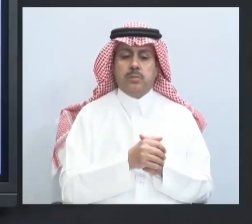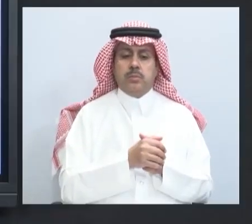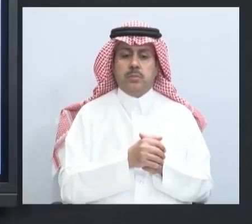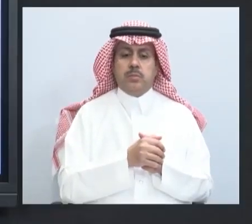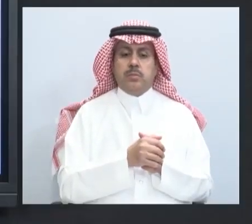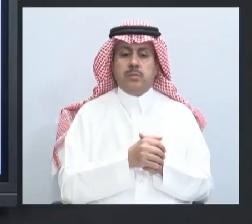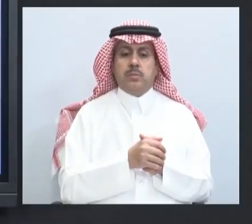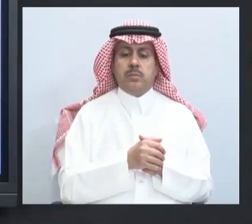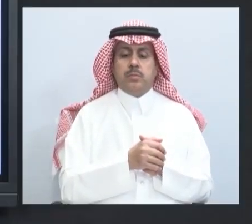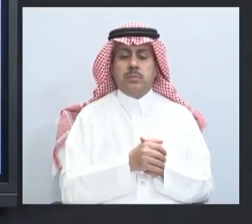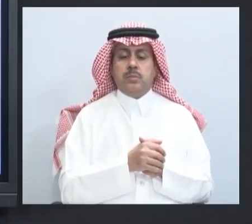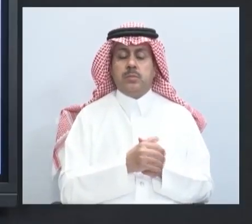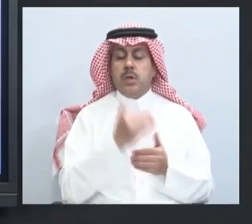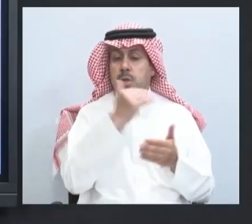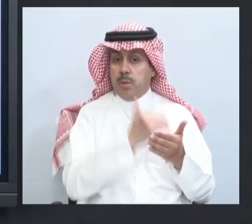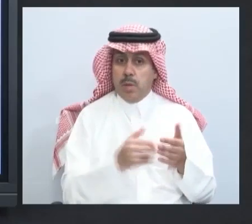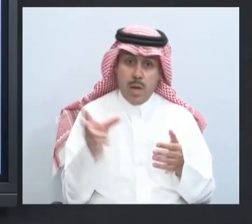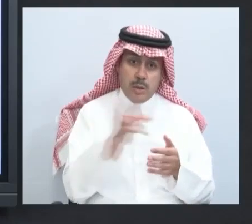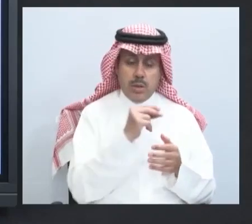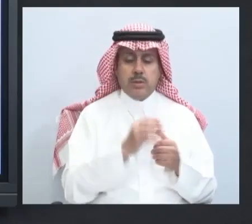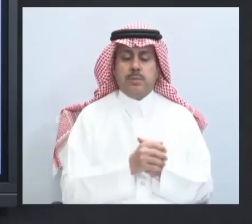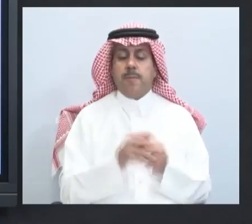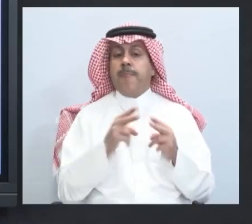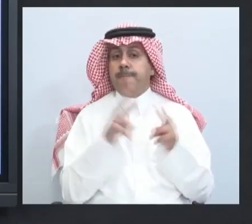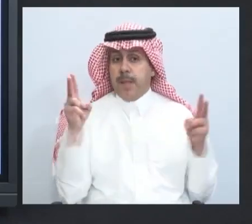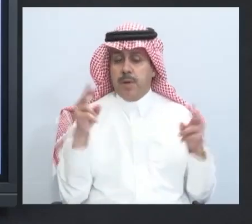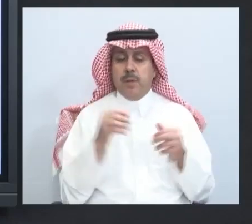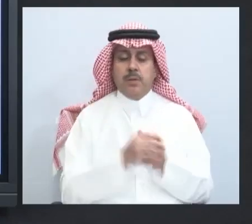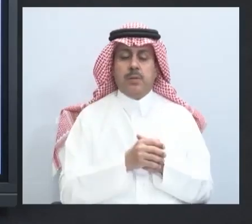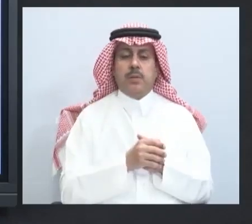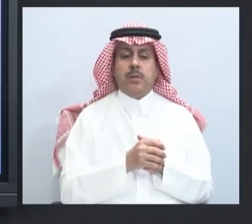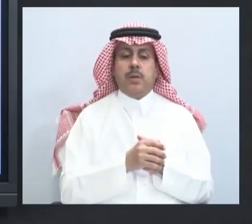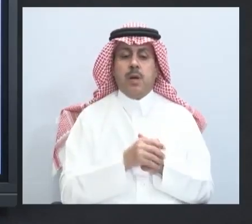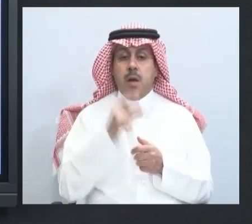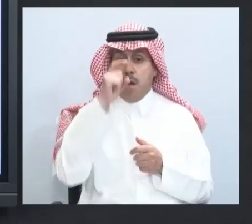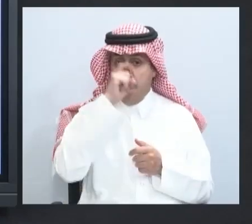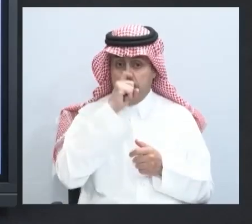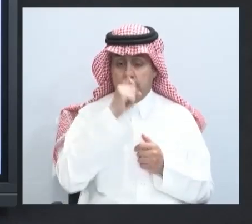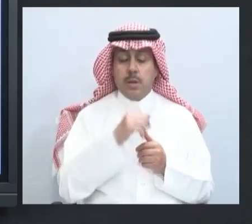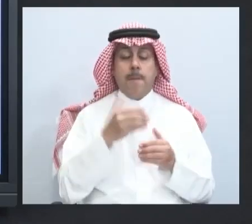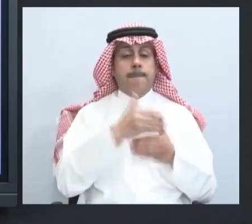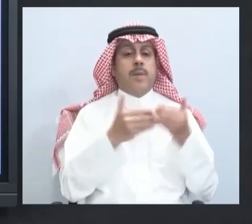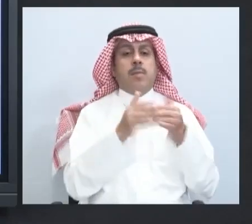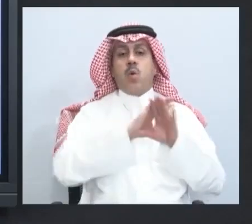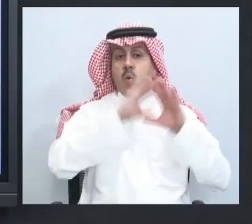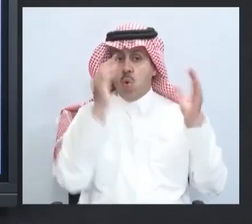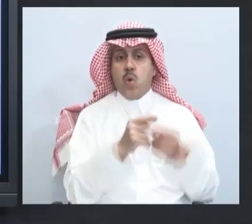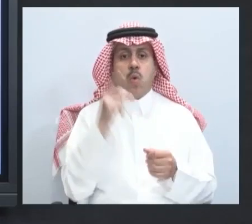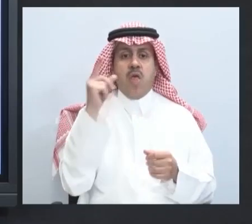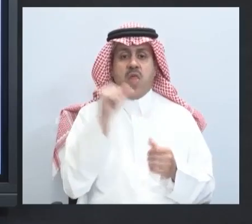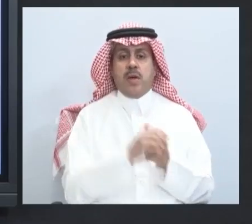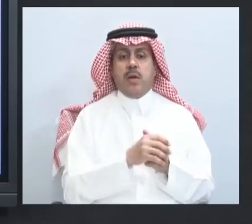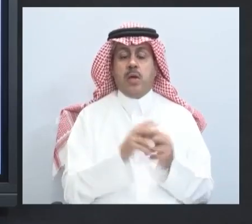ويحصد كذلك تلكم النتائج في بيان امر بناه كله على ظن ثم يتبين بعد ذلك